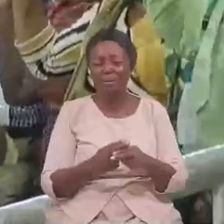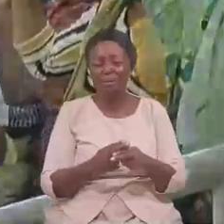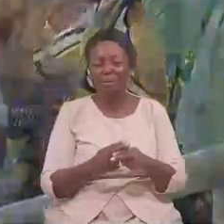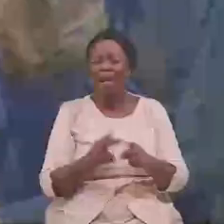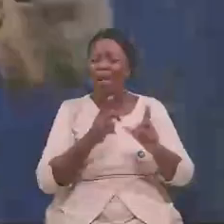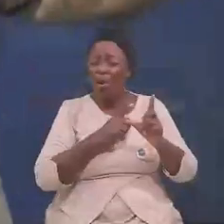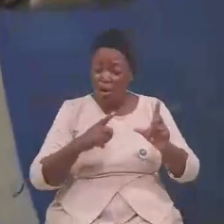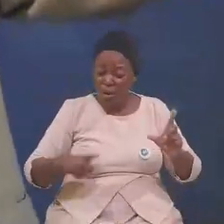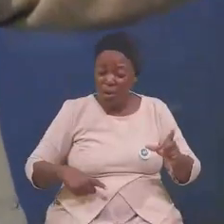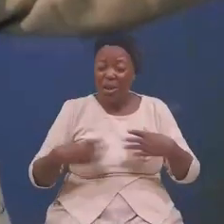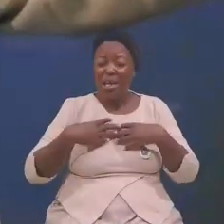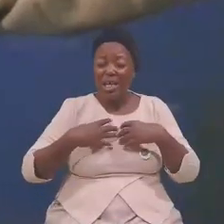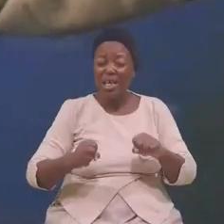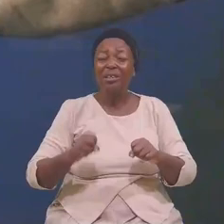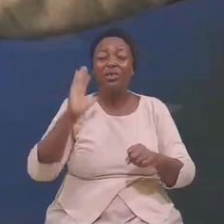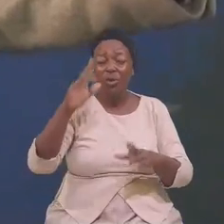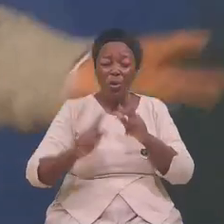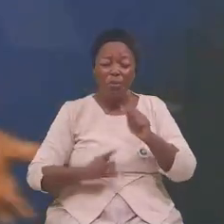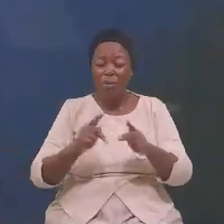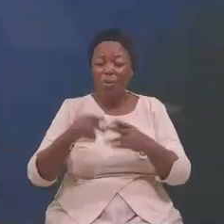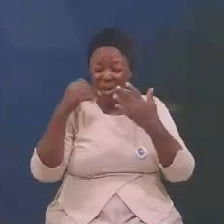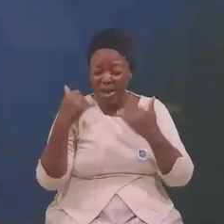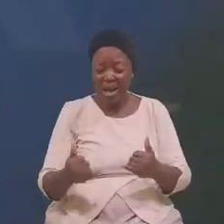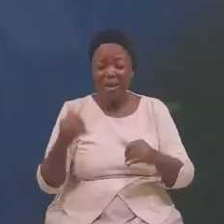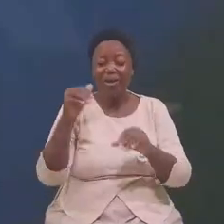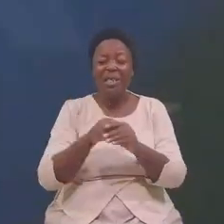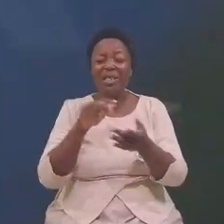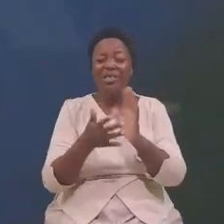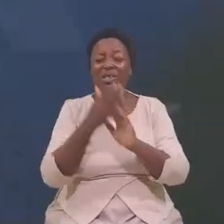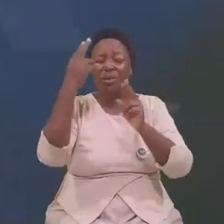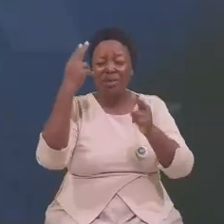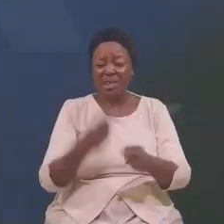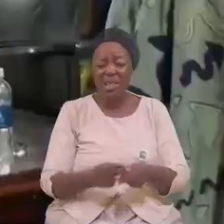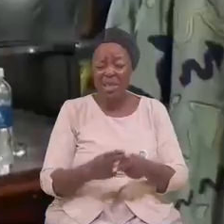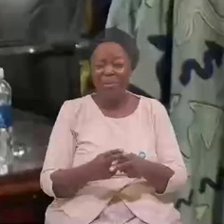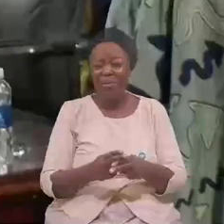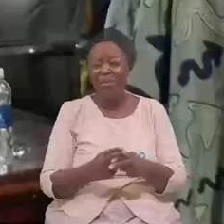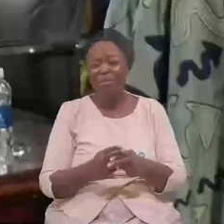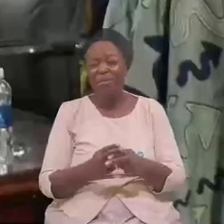Seigneur, guéris ton peuple maintenant au nom de Jésus.